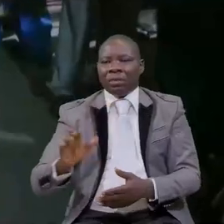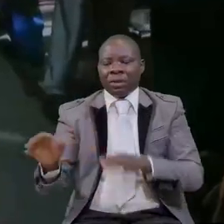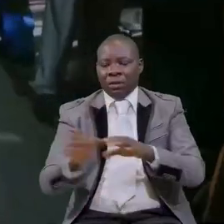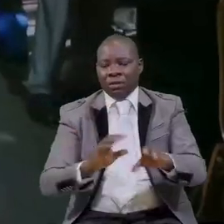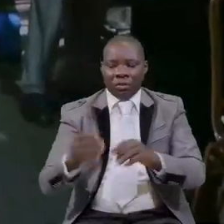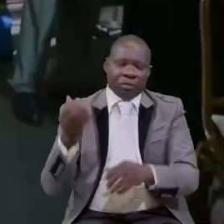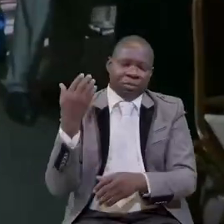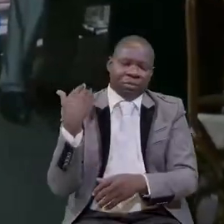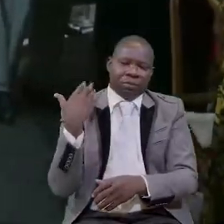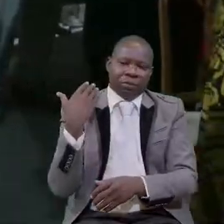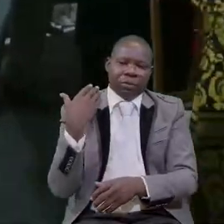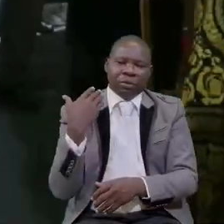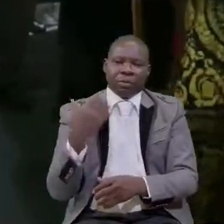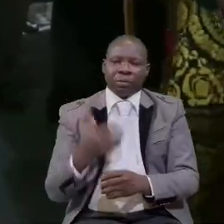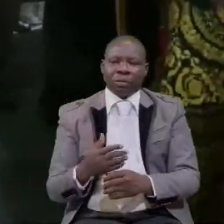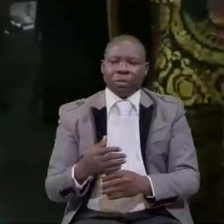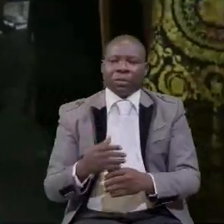ce qui n'a jamais été fait avant,